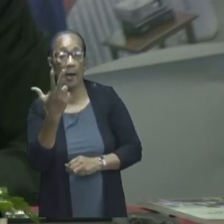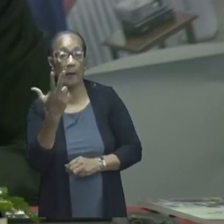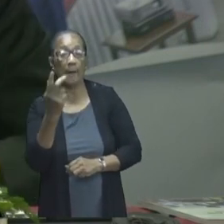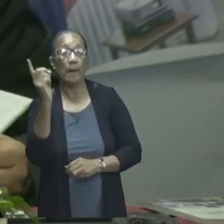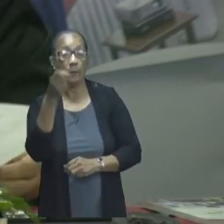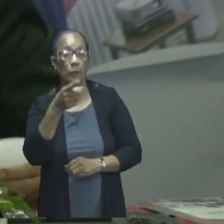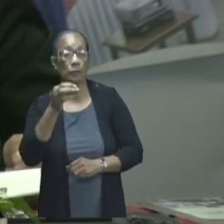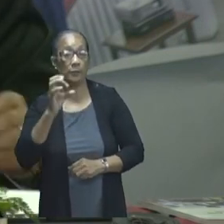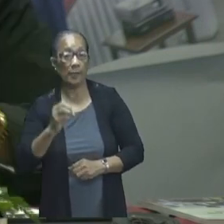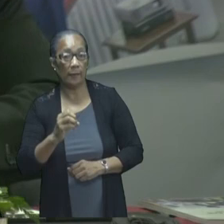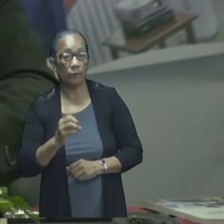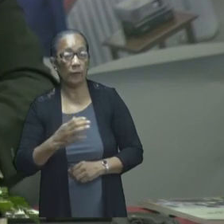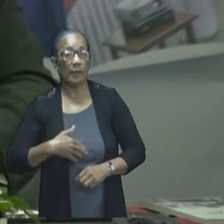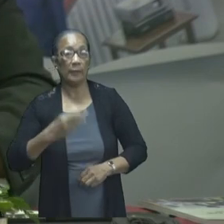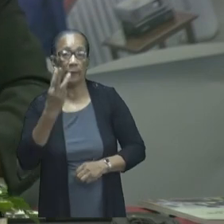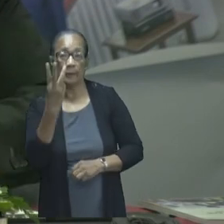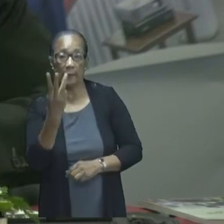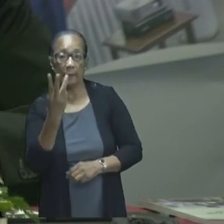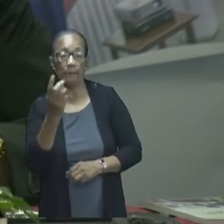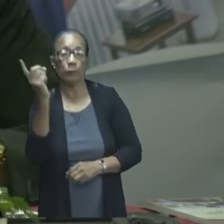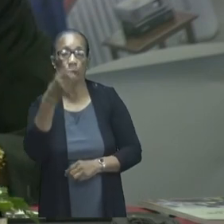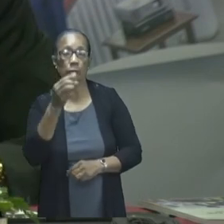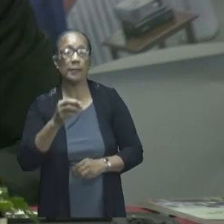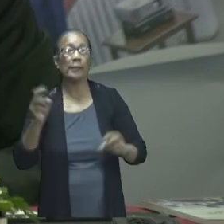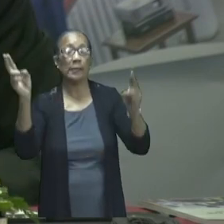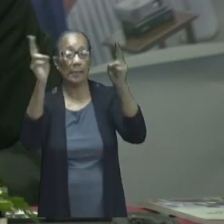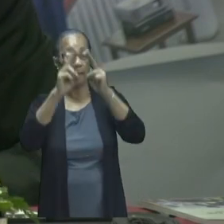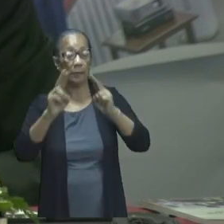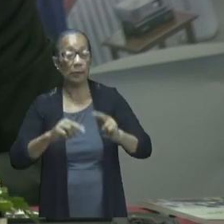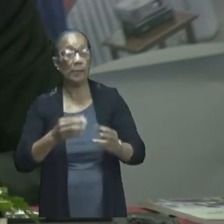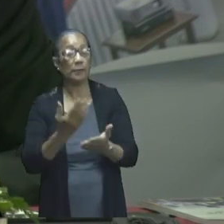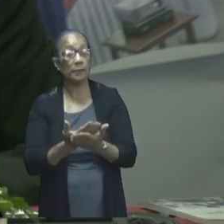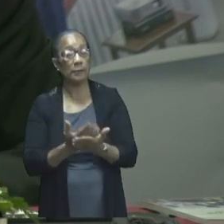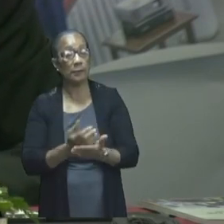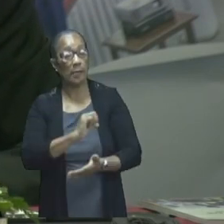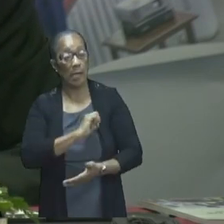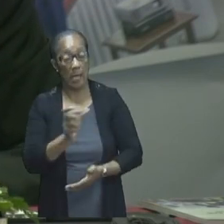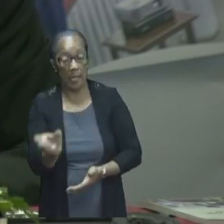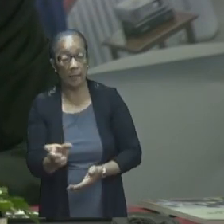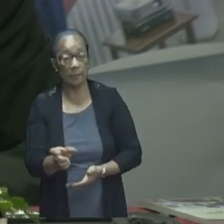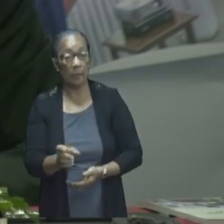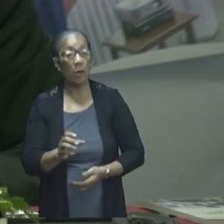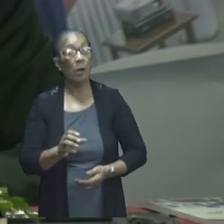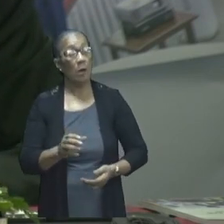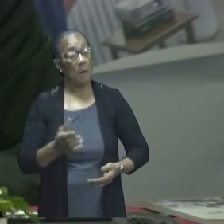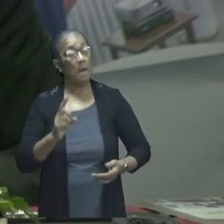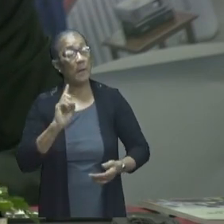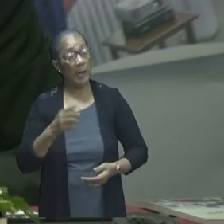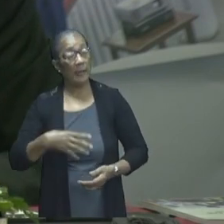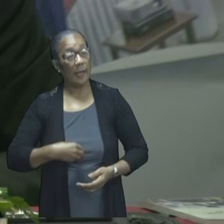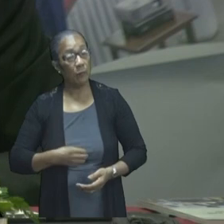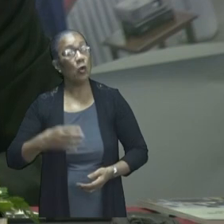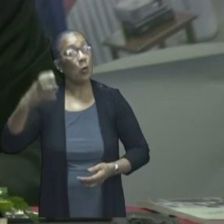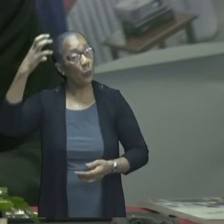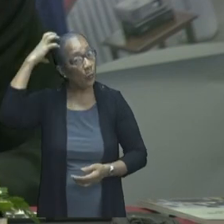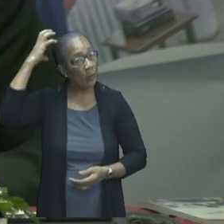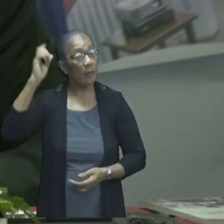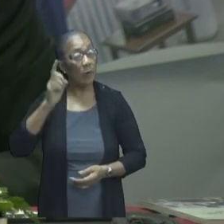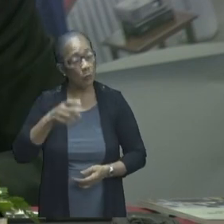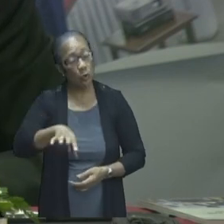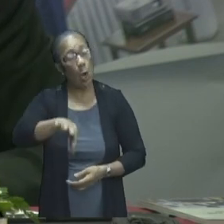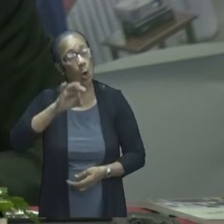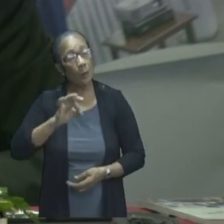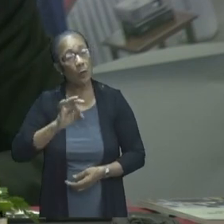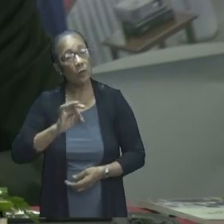en dat is binnen de norm van 3 procent wordt internationaal van eisers ja natuurlijk zijn er nog problemen die moeten oplossen en